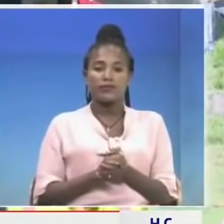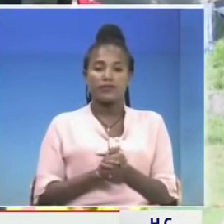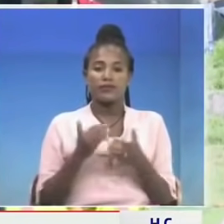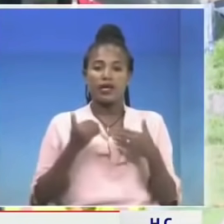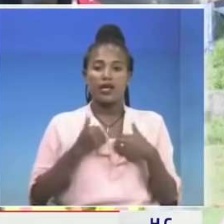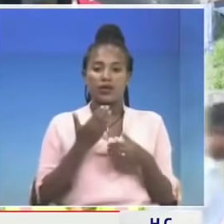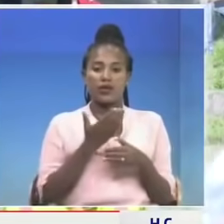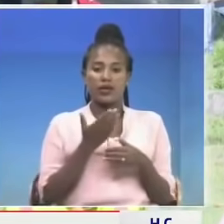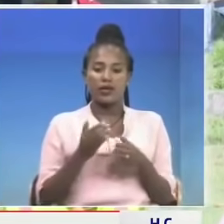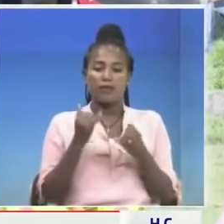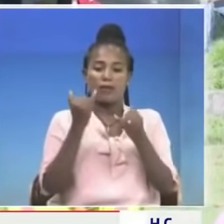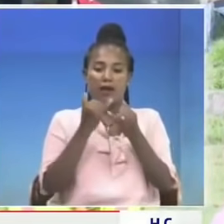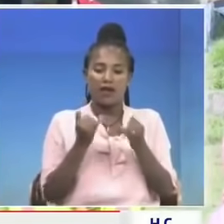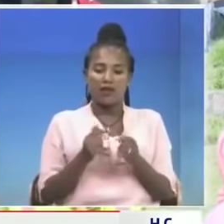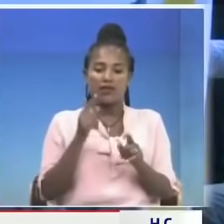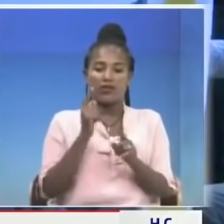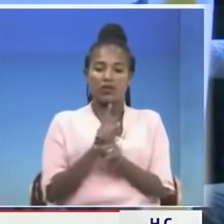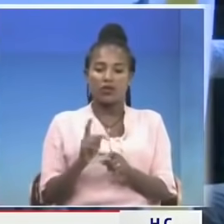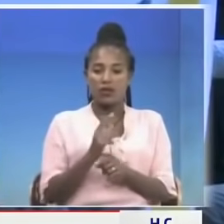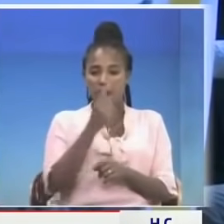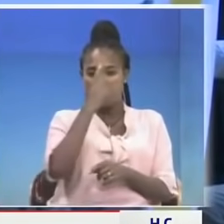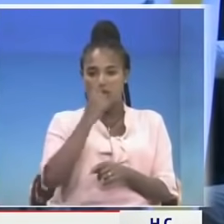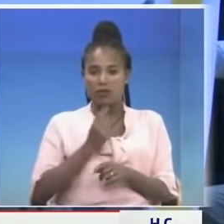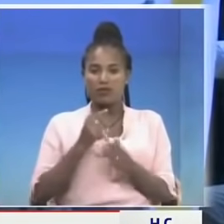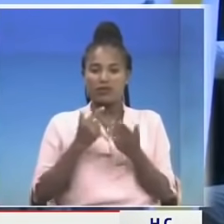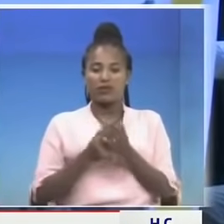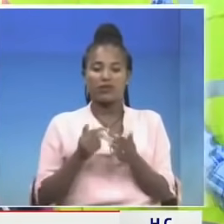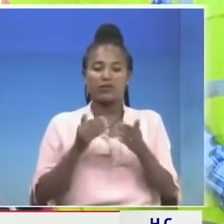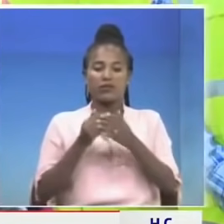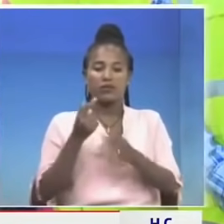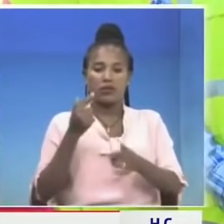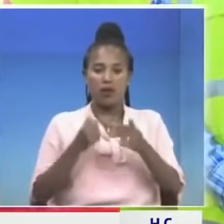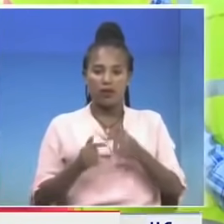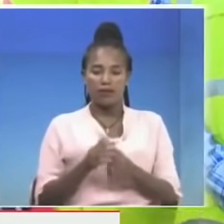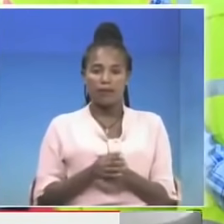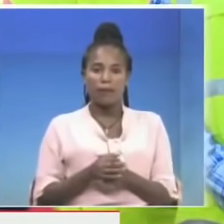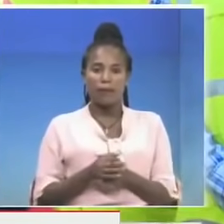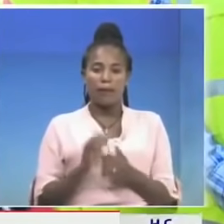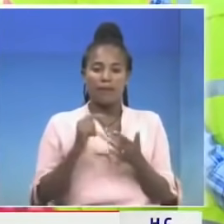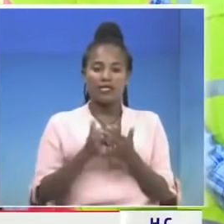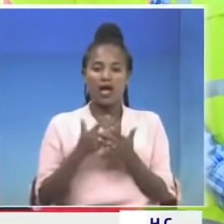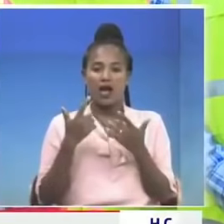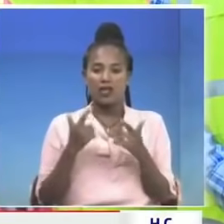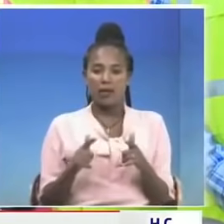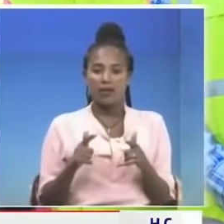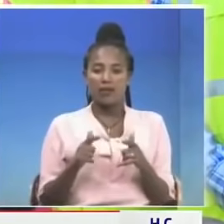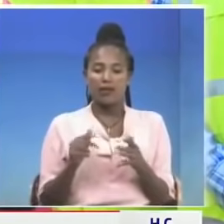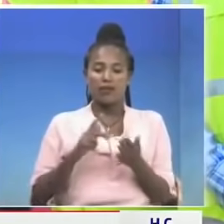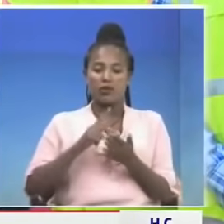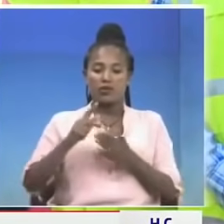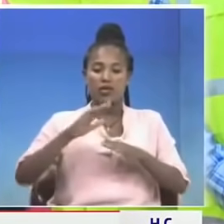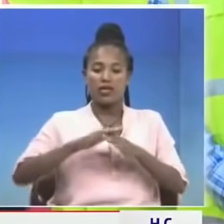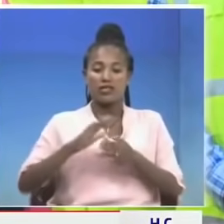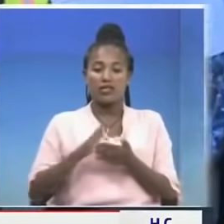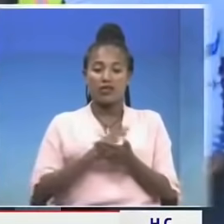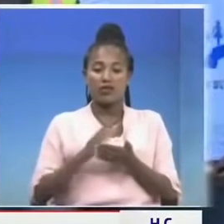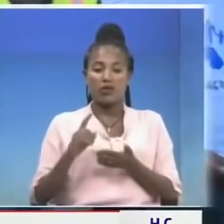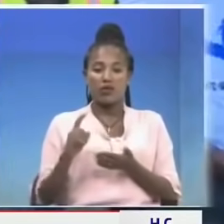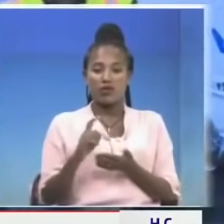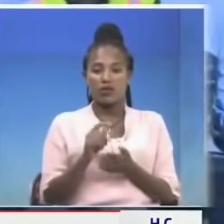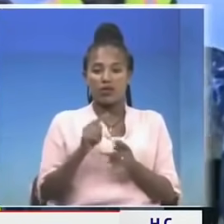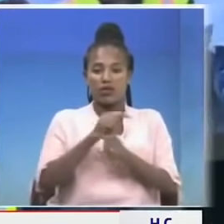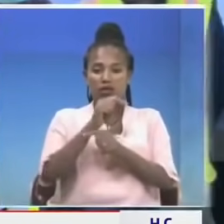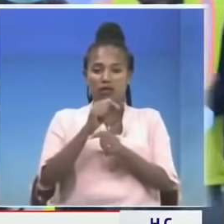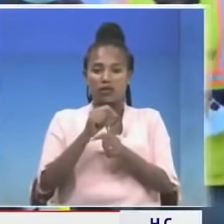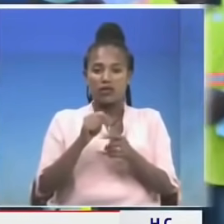ያለውን ነገር ማካፈል ተገቢ እንደሆነ አምኖበት እዚህ ድረስ መጥቷል። በዚህ አጋጣሚ እንግዲህ ፕሮጀክቱ ላይ ተሳታፊ ከሆኑት